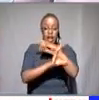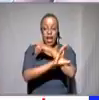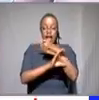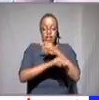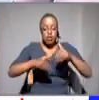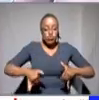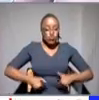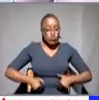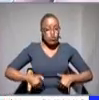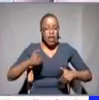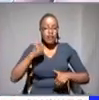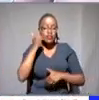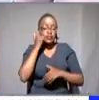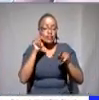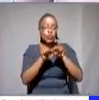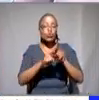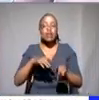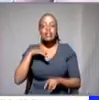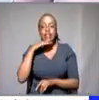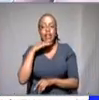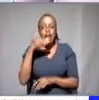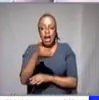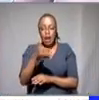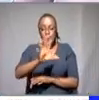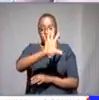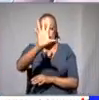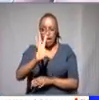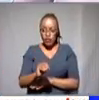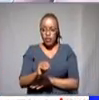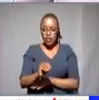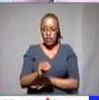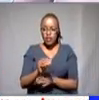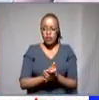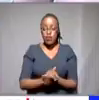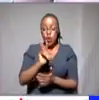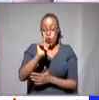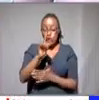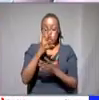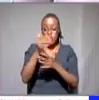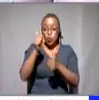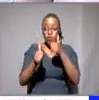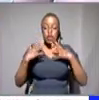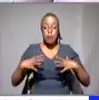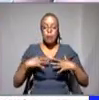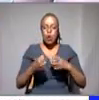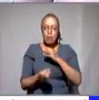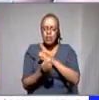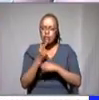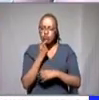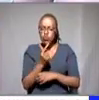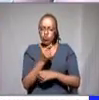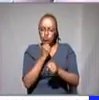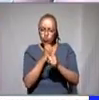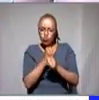nĩ homa ĩno na magakua nginya thĩinĩ wa gĩtarũ kĩa Afrika. Ũmwe wa maũndũ marĩa andũ marerwo matigĩrĩre